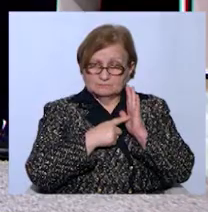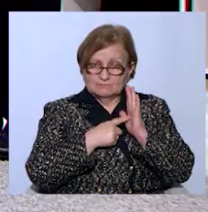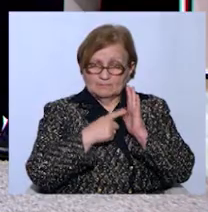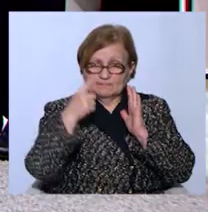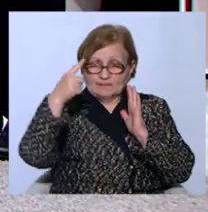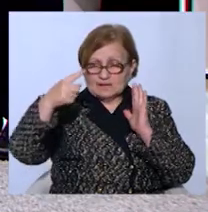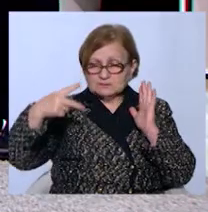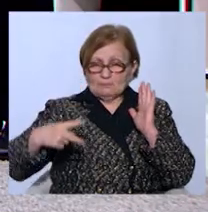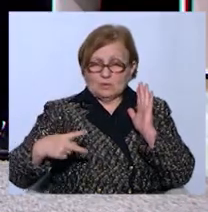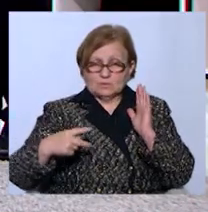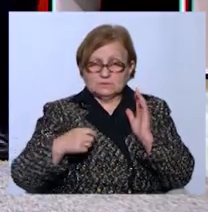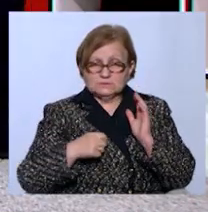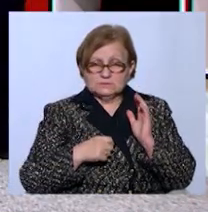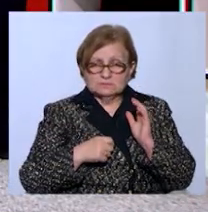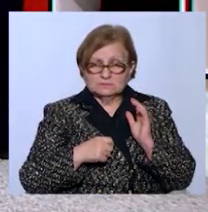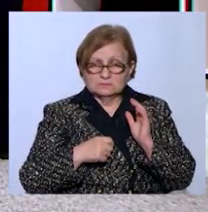1/2-ზე.